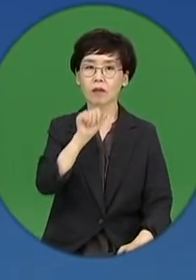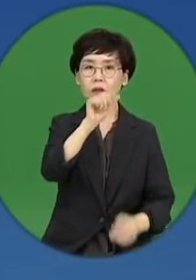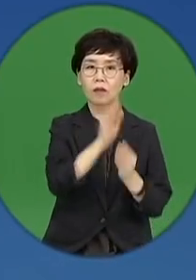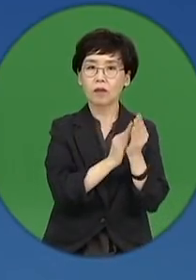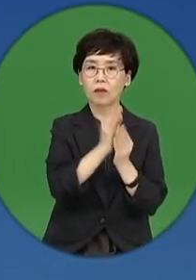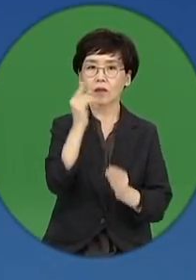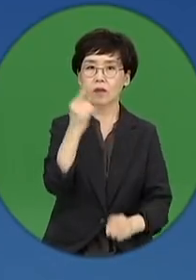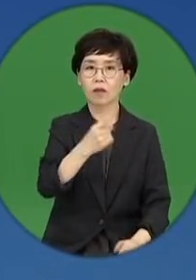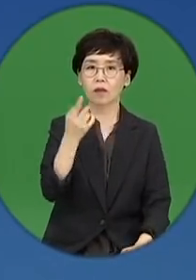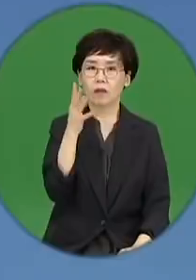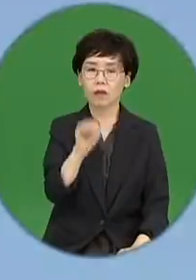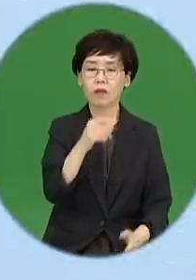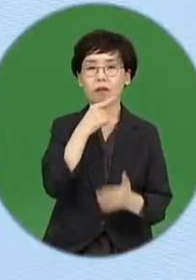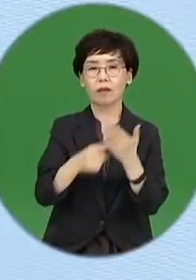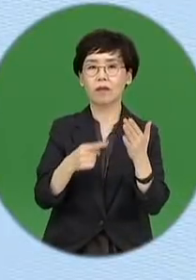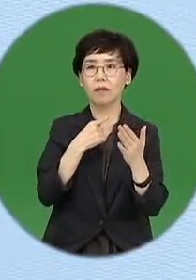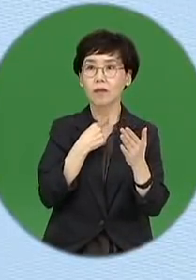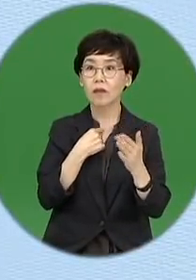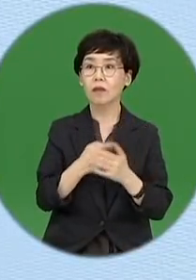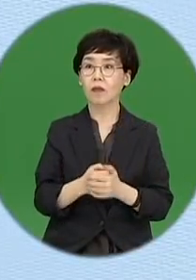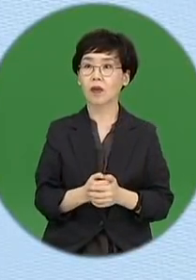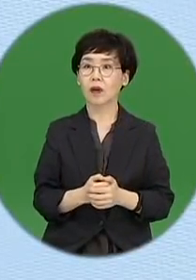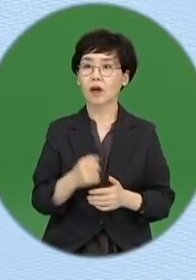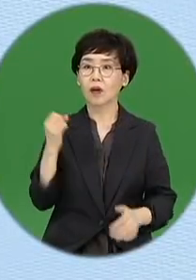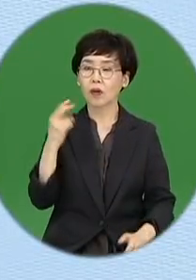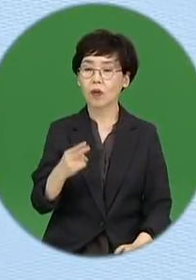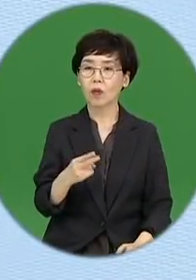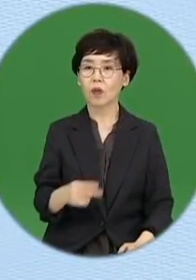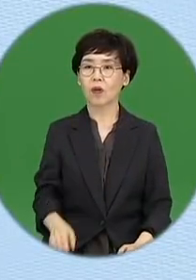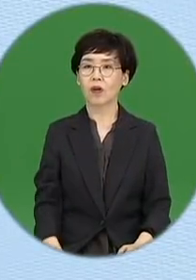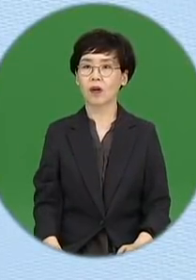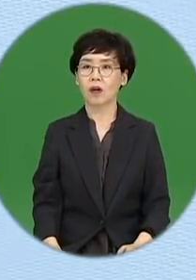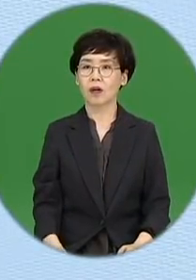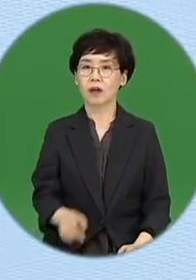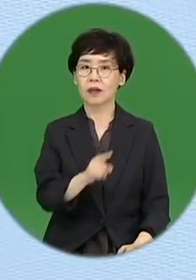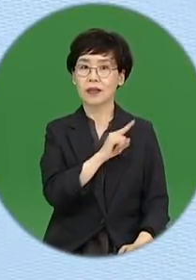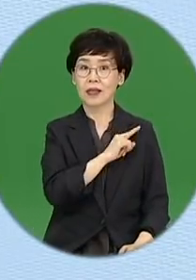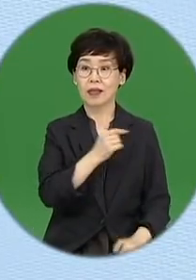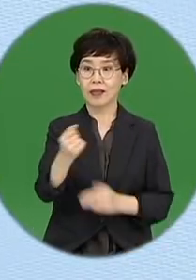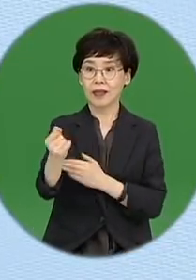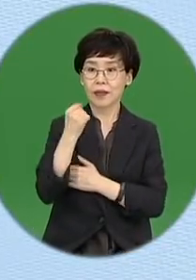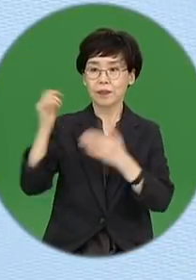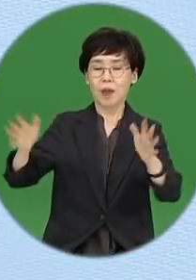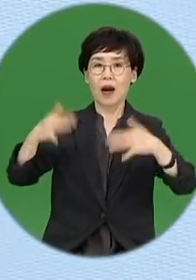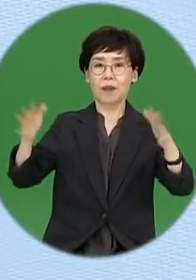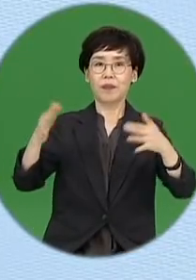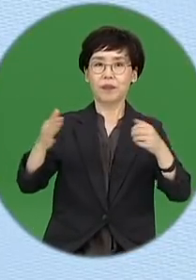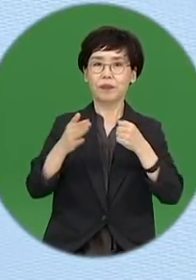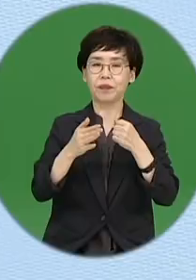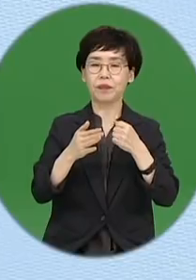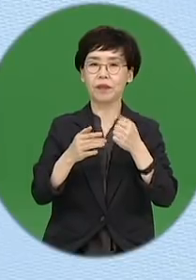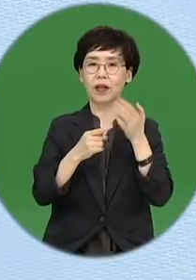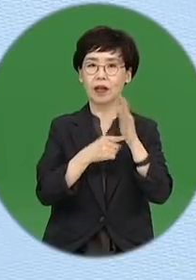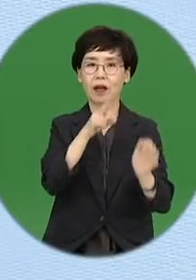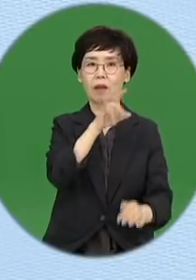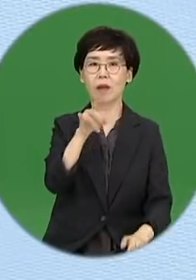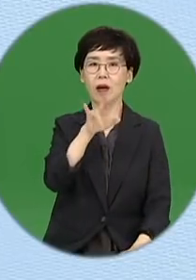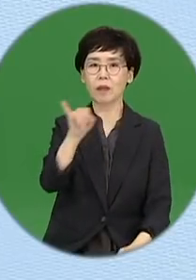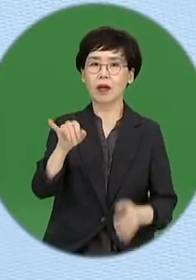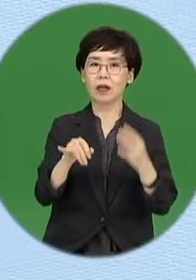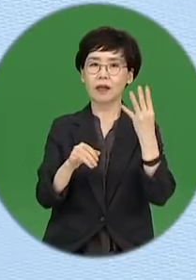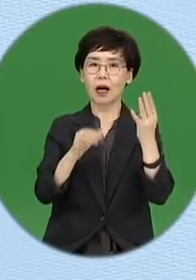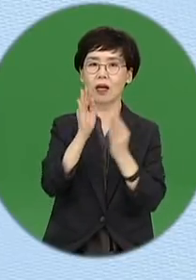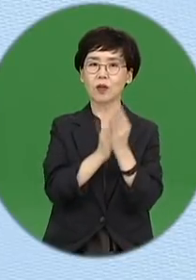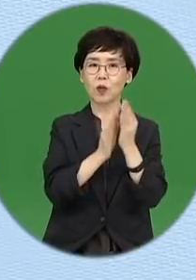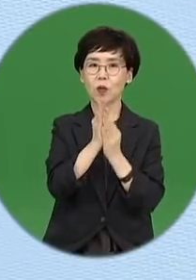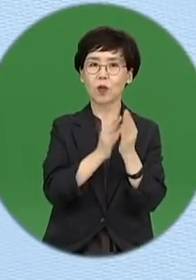1000억 원이라는 피해를 냈었고요. 매미도 이제 방금 전에 이제 얘기했듯이 가장 이제 강한 풍속으로 이제 기록이 된 매미도 4조